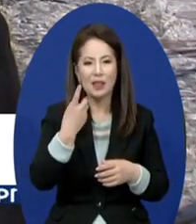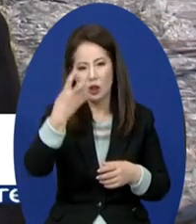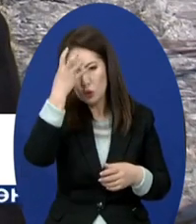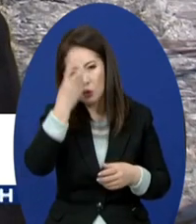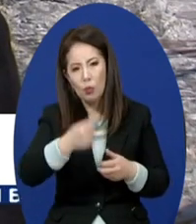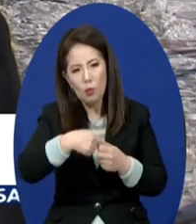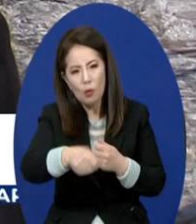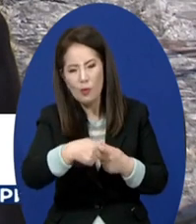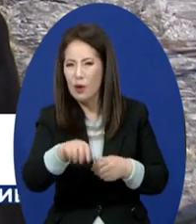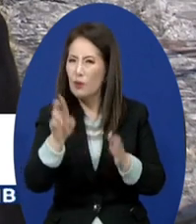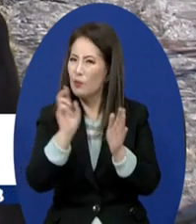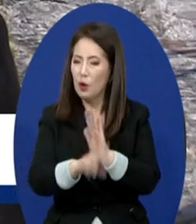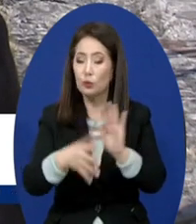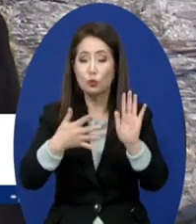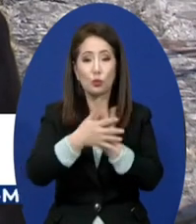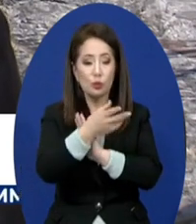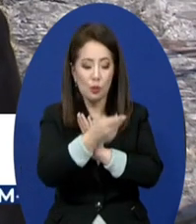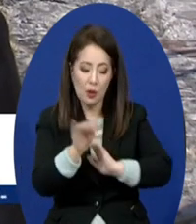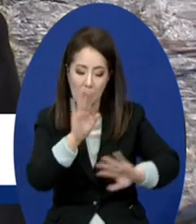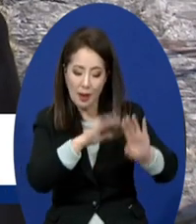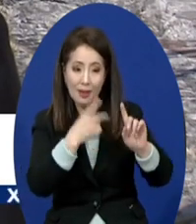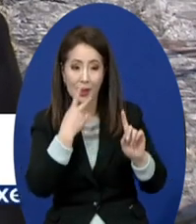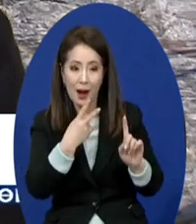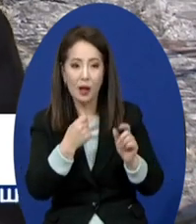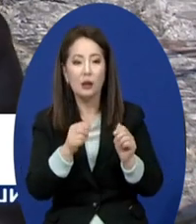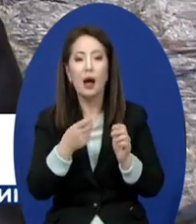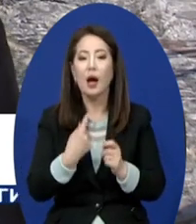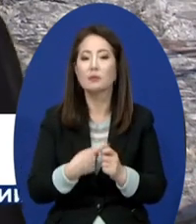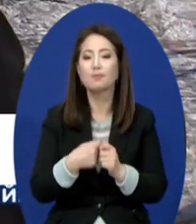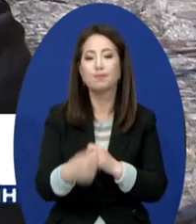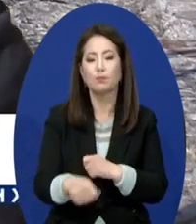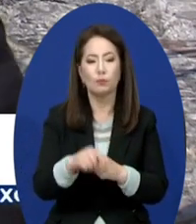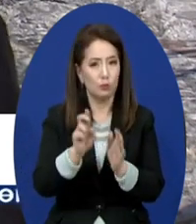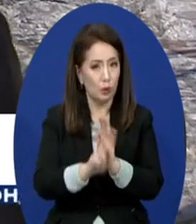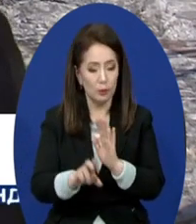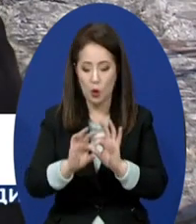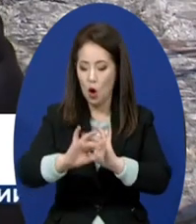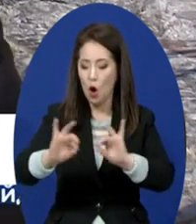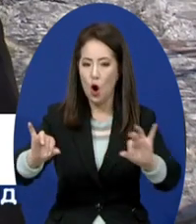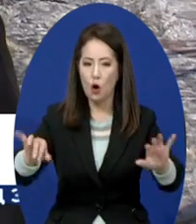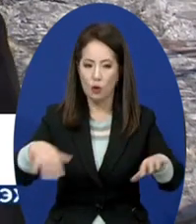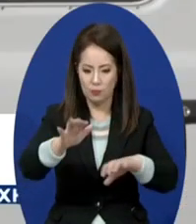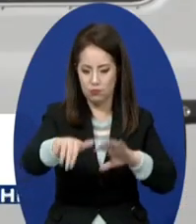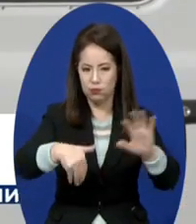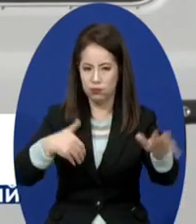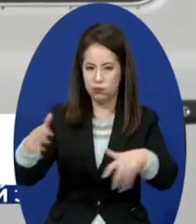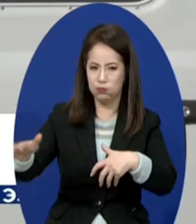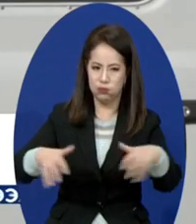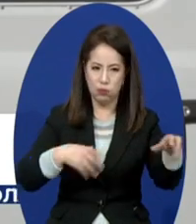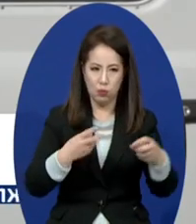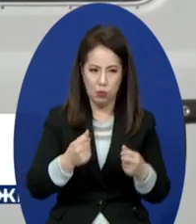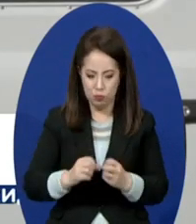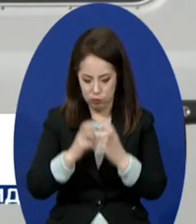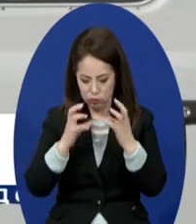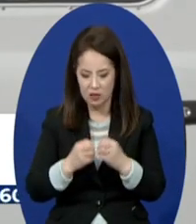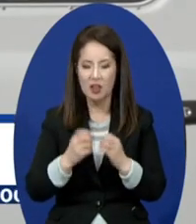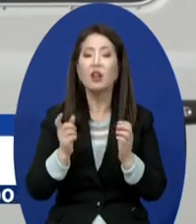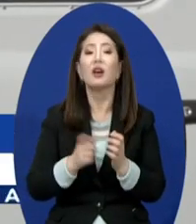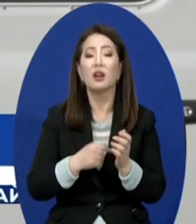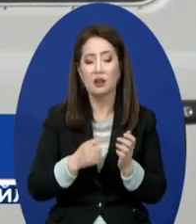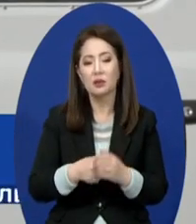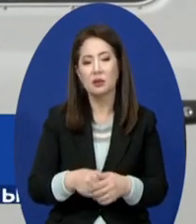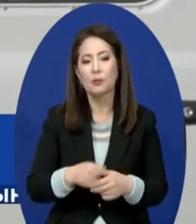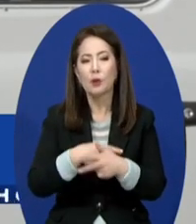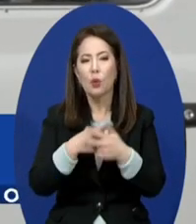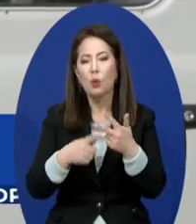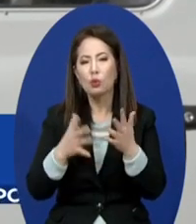боломжгүй. Ялангуяа төсвийн орон зай бусад нөхцөл байдлыг үзэхэд. Тэгэхээр энийг бол олон төрлийн эх үүсвэрийг бүрдүүлэх шаардлагатай гэж харж байгаа. Нэг томоохон гурван үйлдвэрийн асуудал